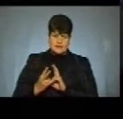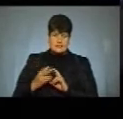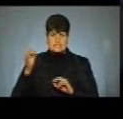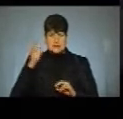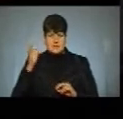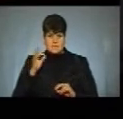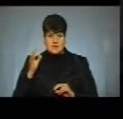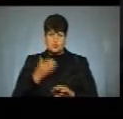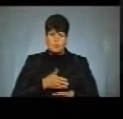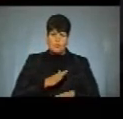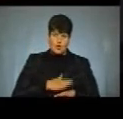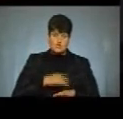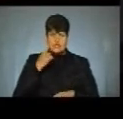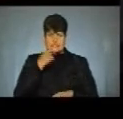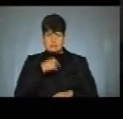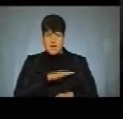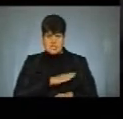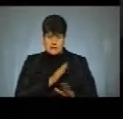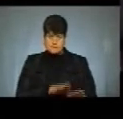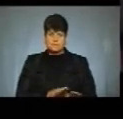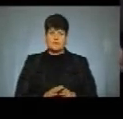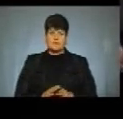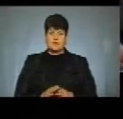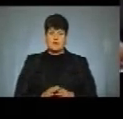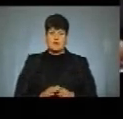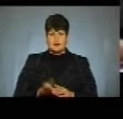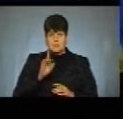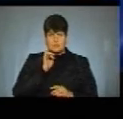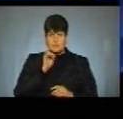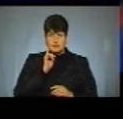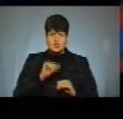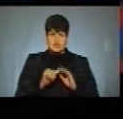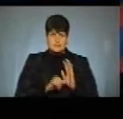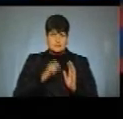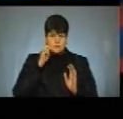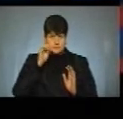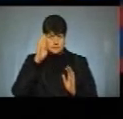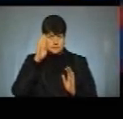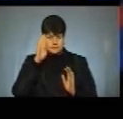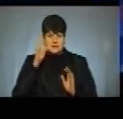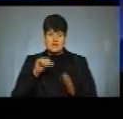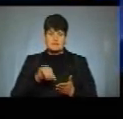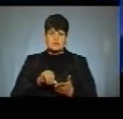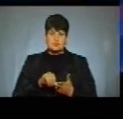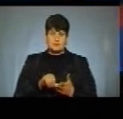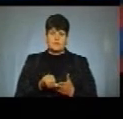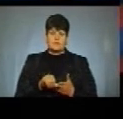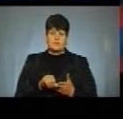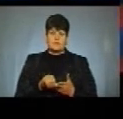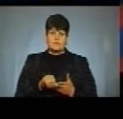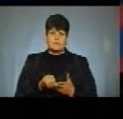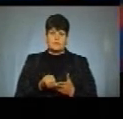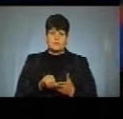Німеччини, потім з Польщі, потім з Іспанії. І юніор наш, 16-річний, який виступав у розділі «Фул